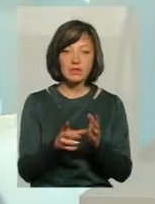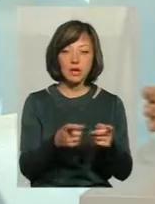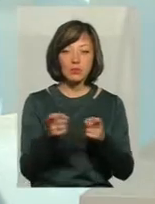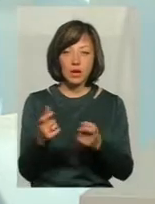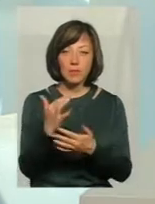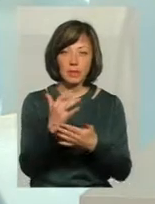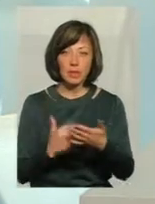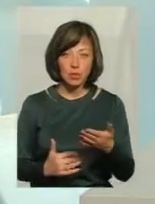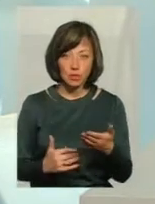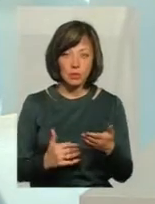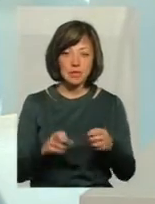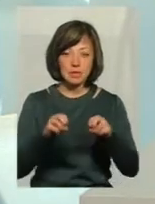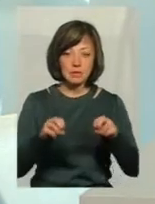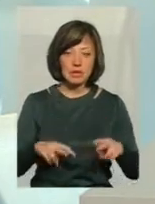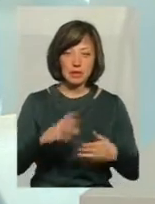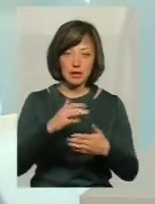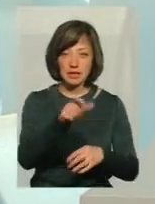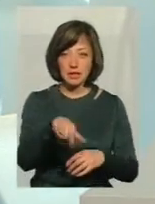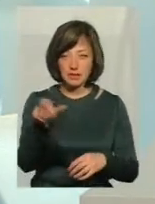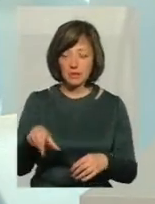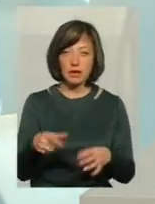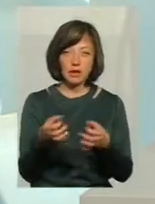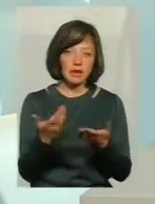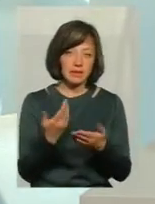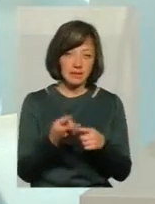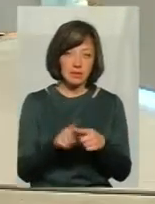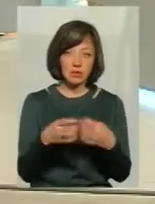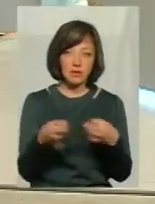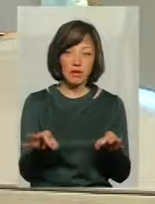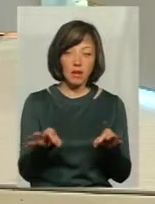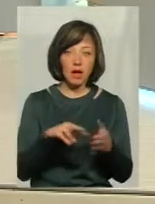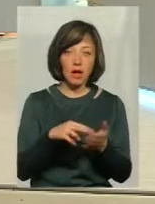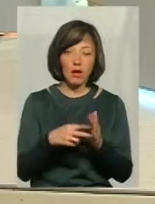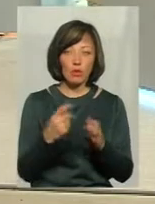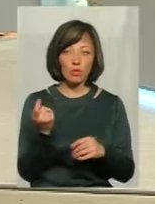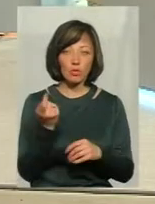низку спеціалістів, які дозволяють економіку